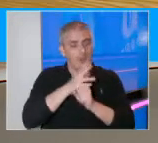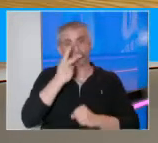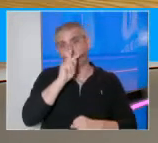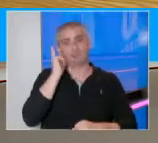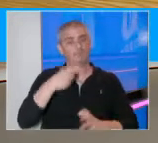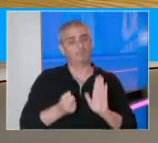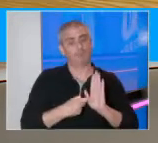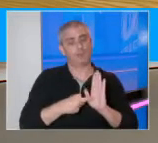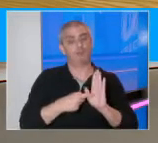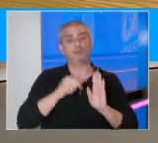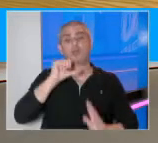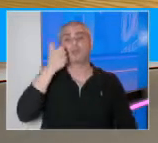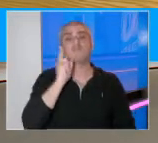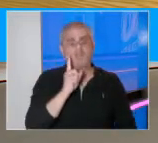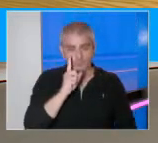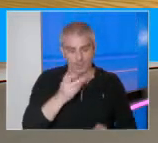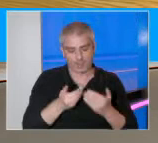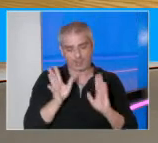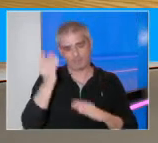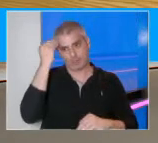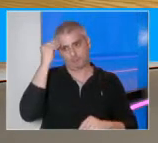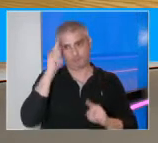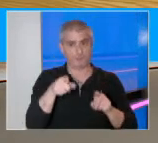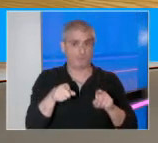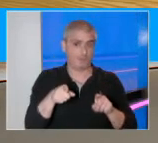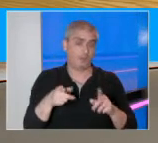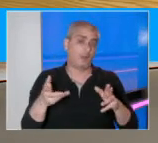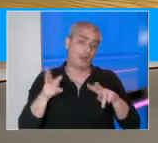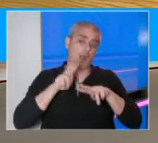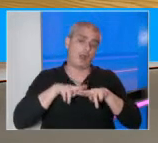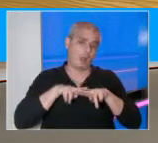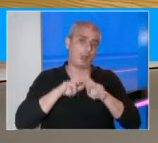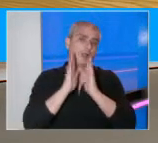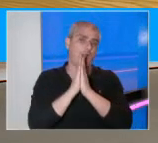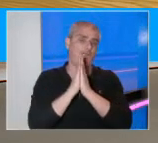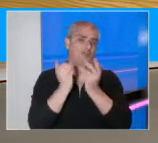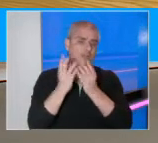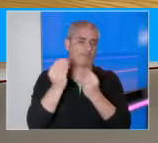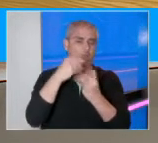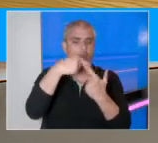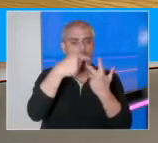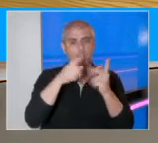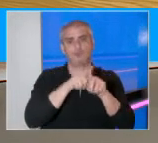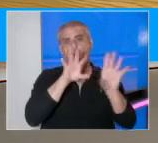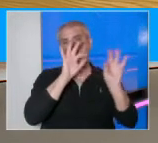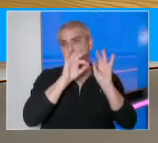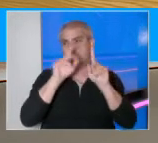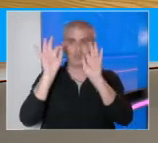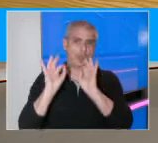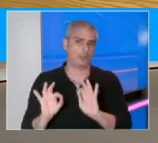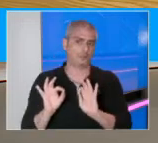היו צריכים לדרוש קודם כל, לפתוח את מערכת החינוך, ואז לבקש לפתוח דברים נוספים, כמו קניונים,